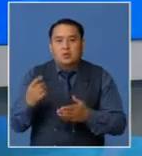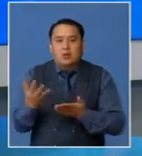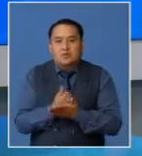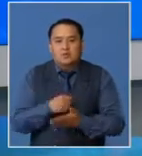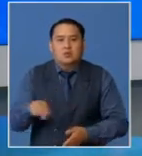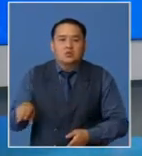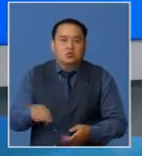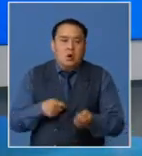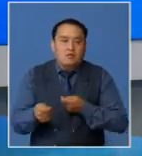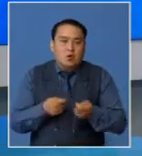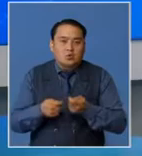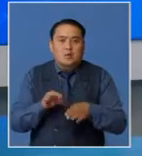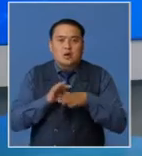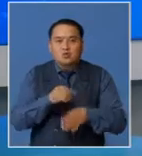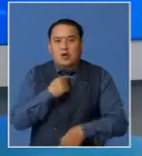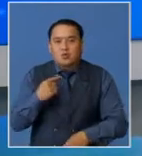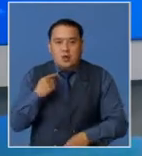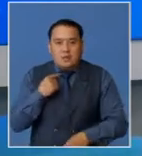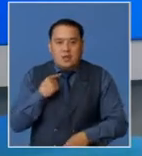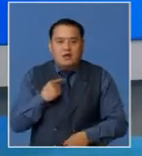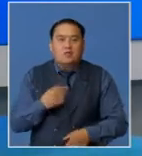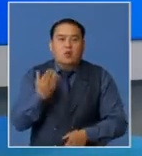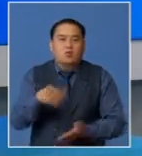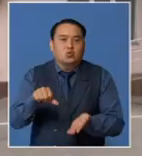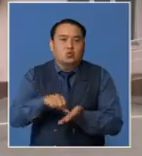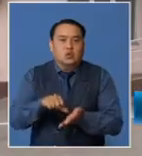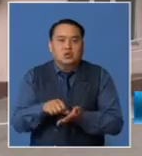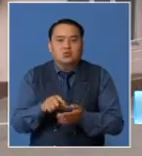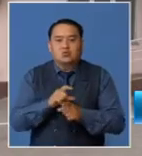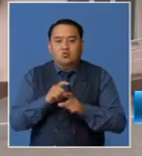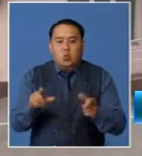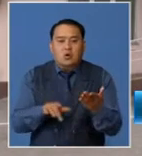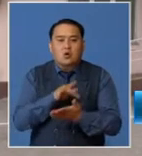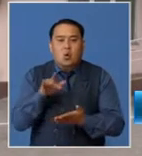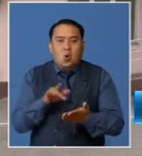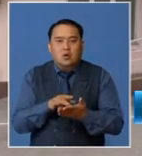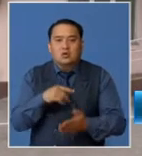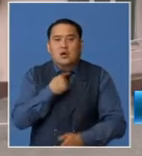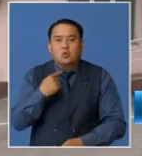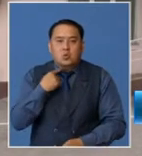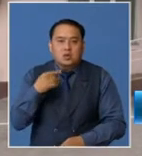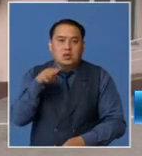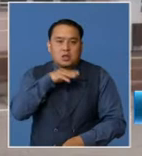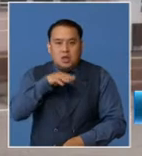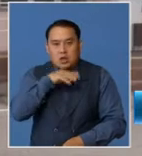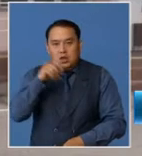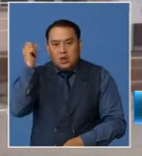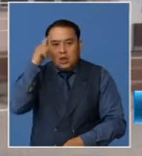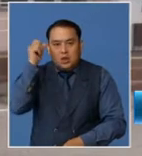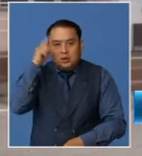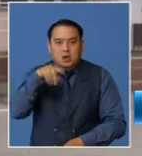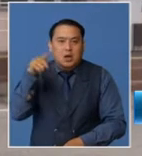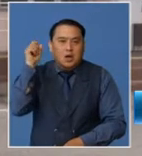учреждений «Табысты-Башы» прошел в областном центре. В нем приняли участие заведующие школ городов Талдыкурган, Текили,